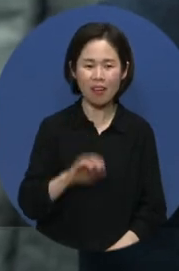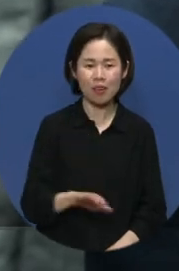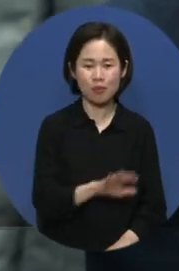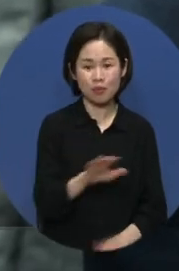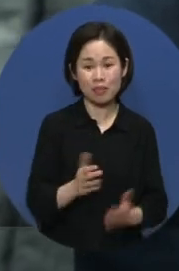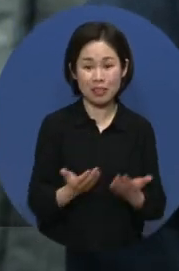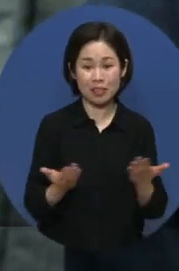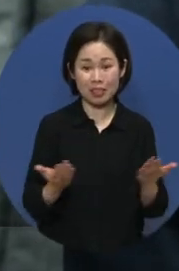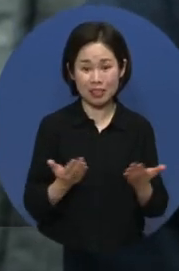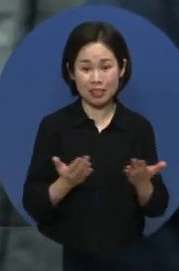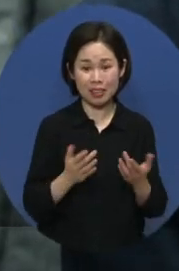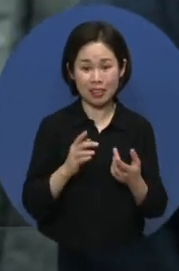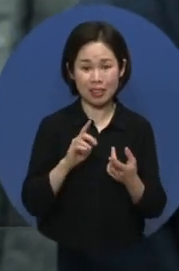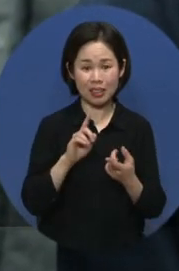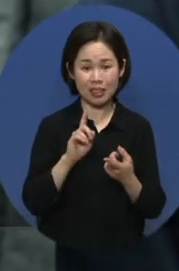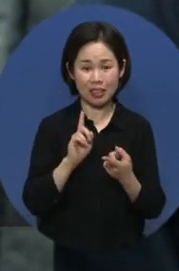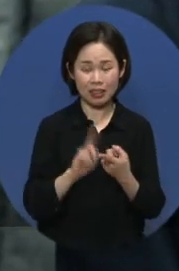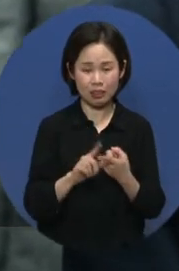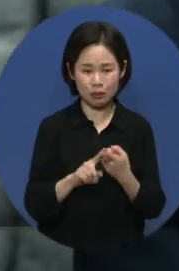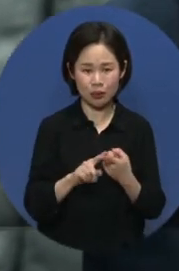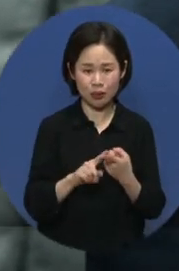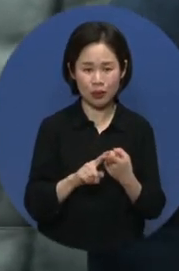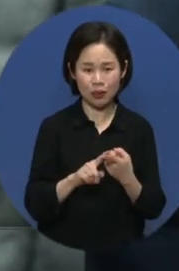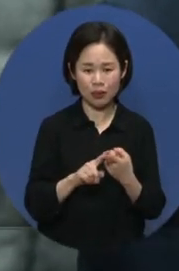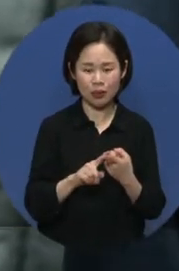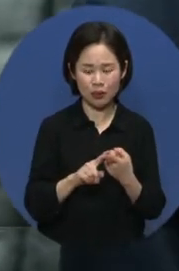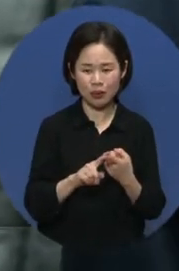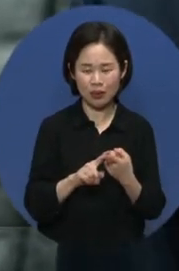일들의 의미에 대해서 당사자분들이